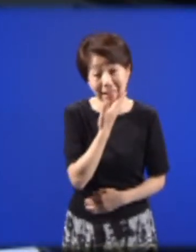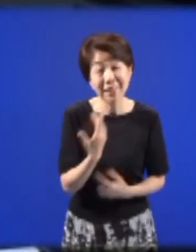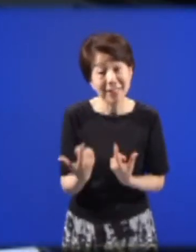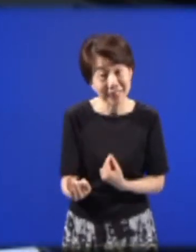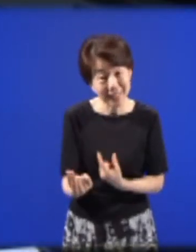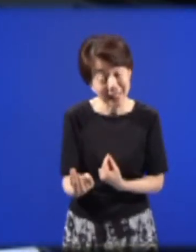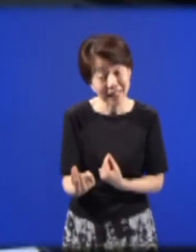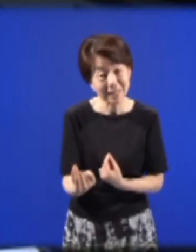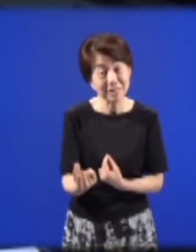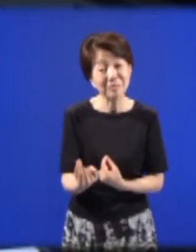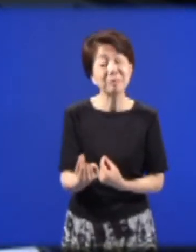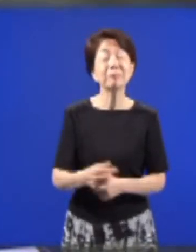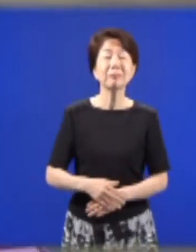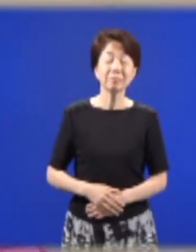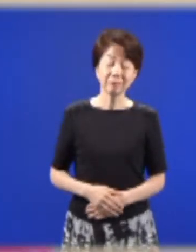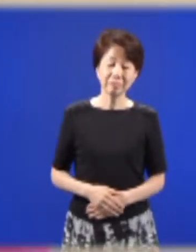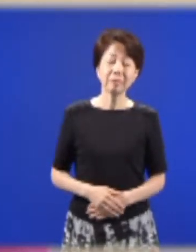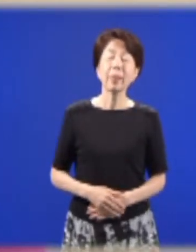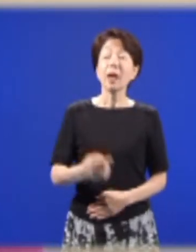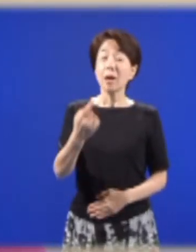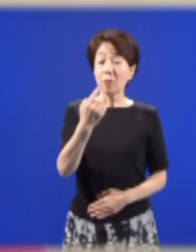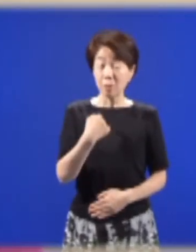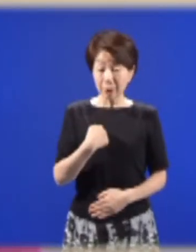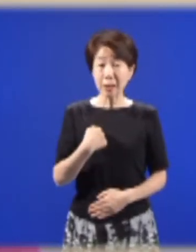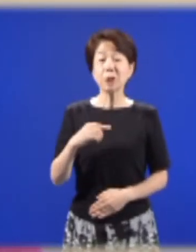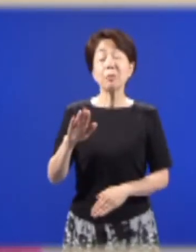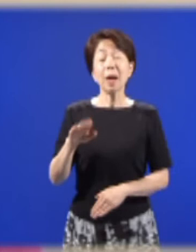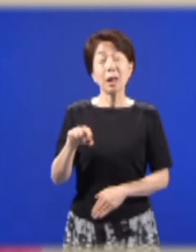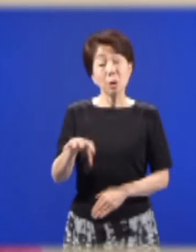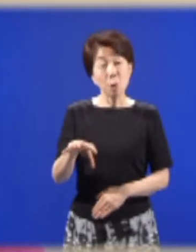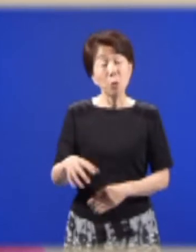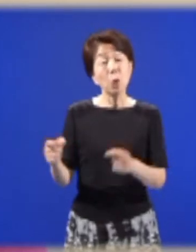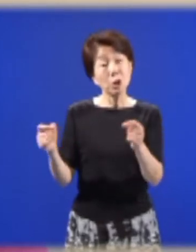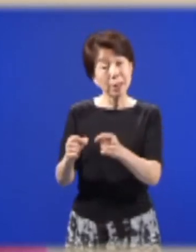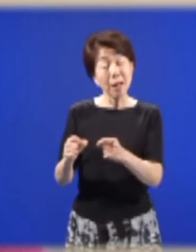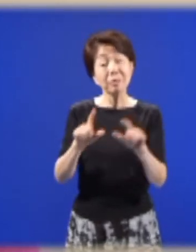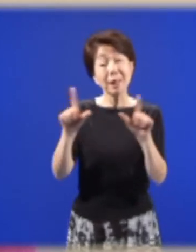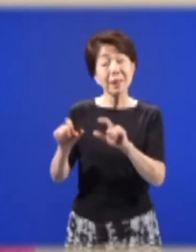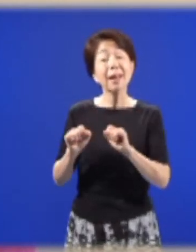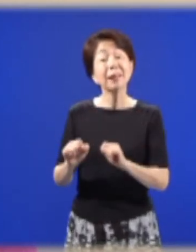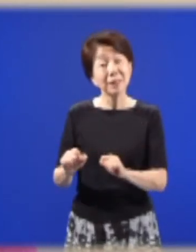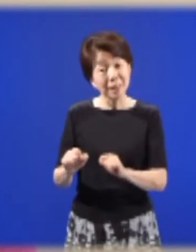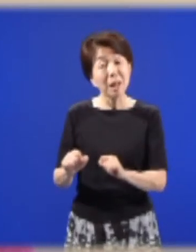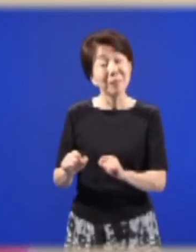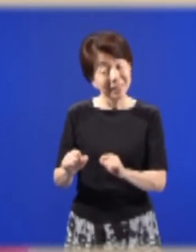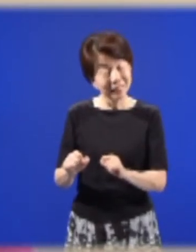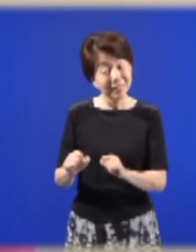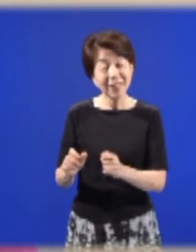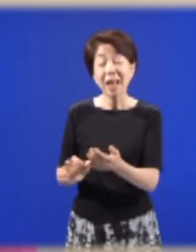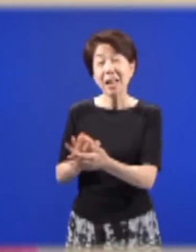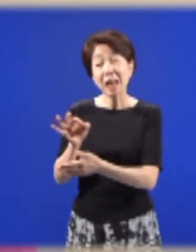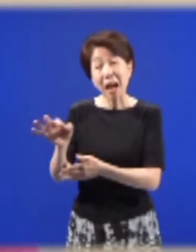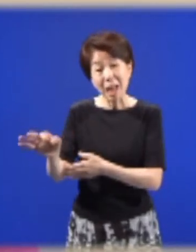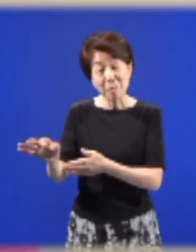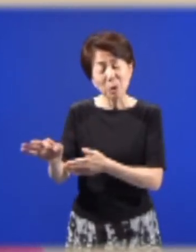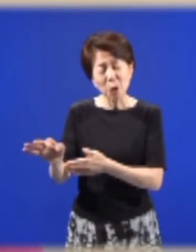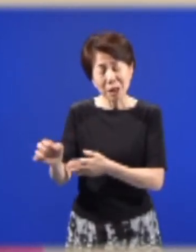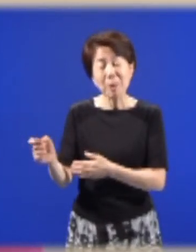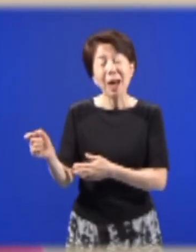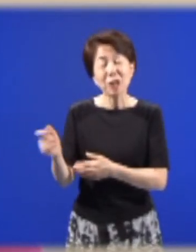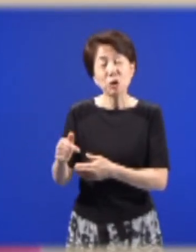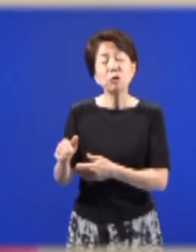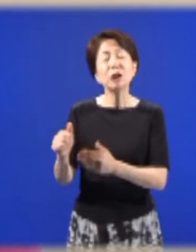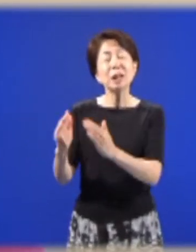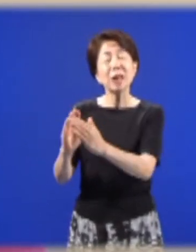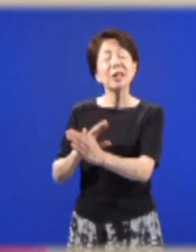利ですね。 まあ、この近辺に住んでますから、もうまっすぐ買い物して帰ることが多い